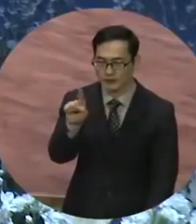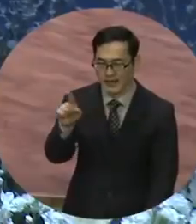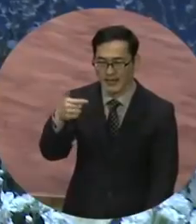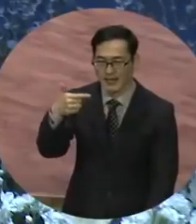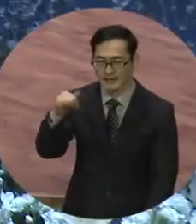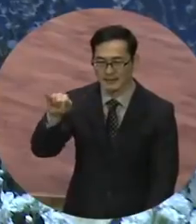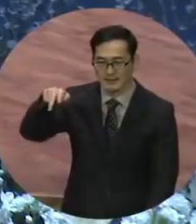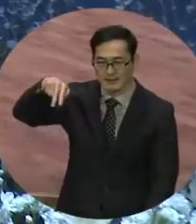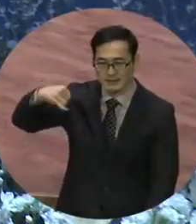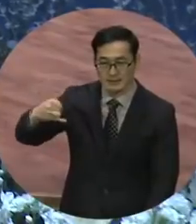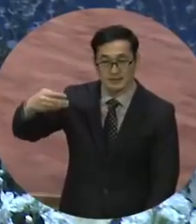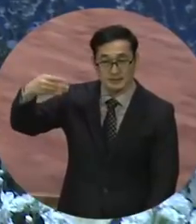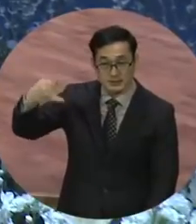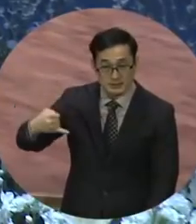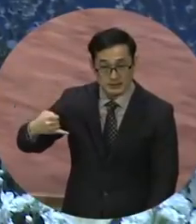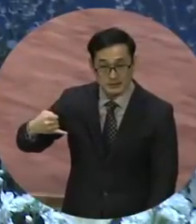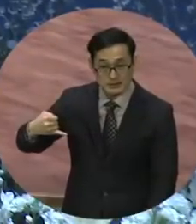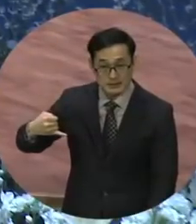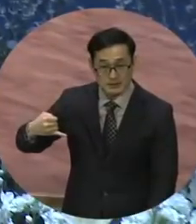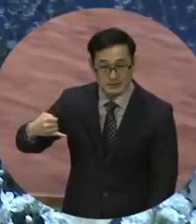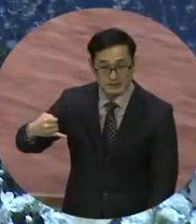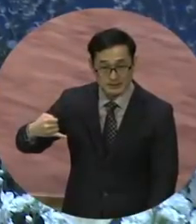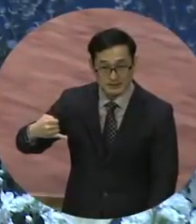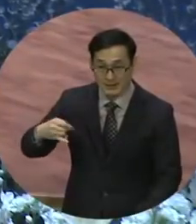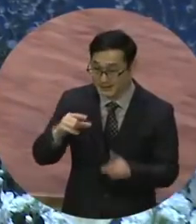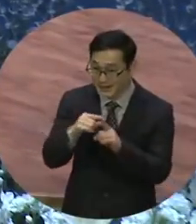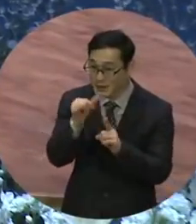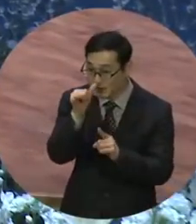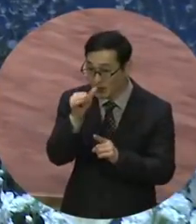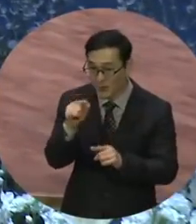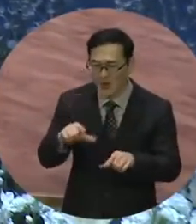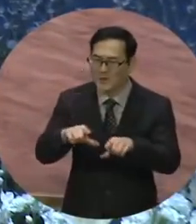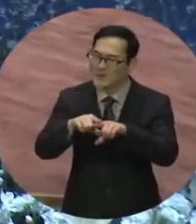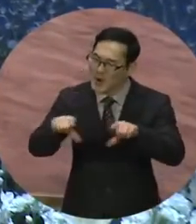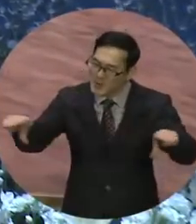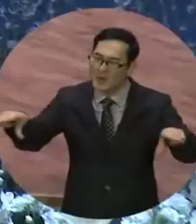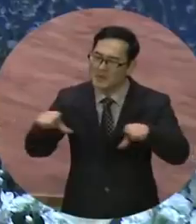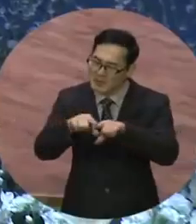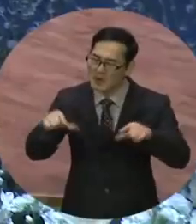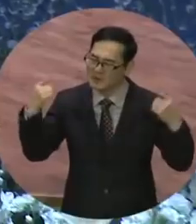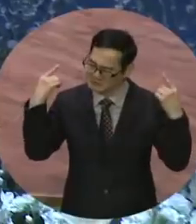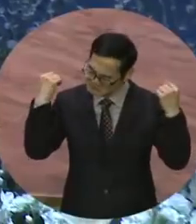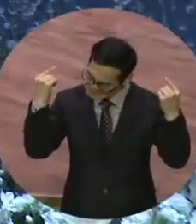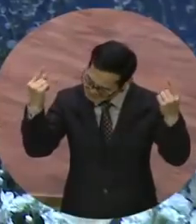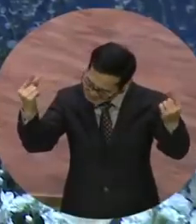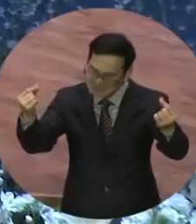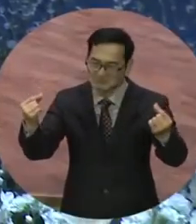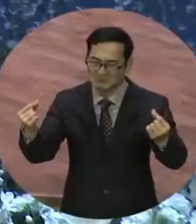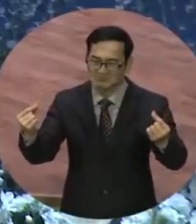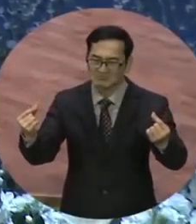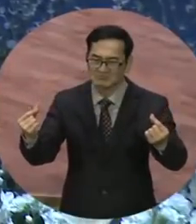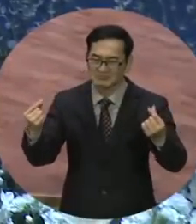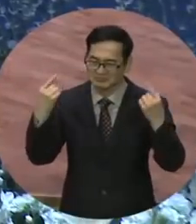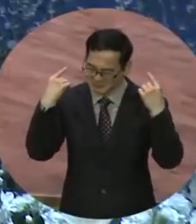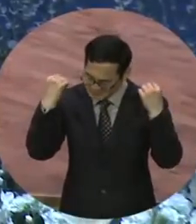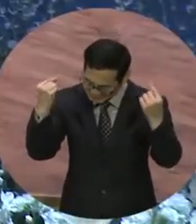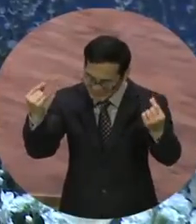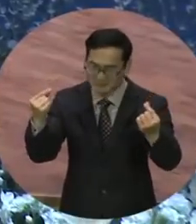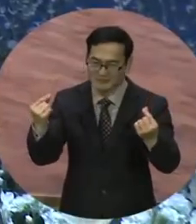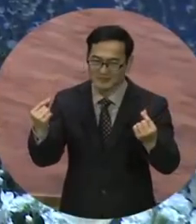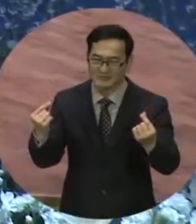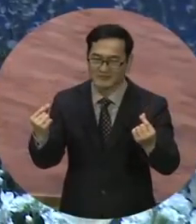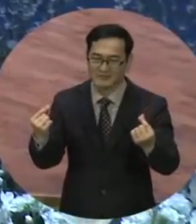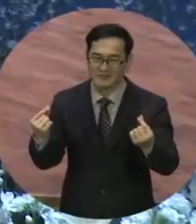무난이스트란 말이 있어요. 그러니까 평범함을 의미하는 무난하게 살자. 그냥 무난이스트, 무난 이